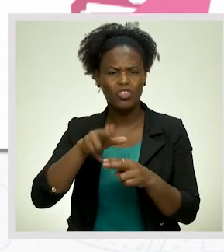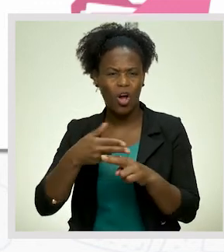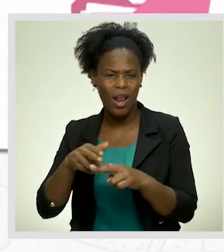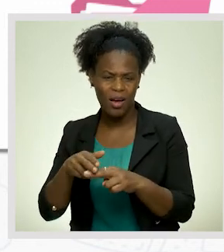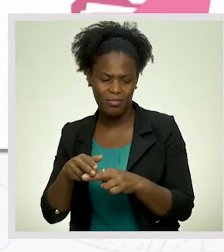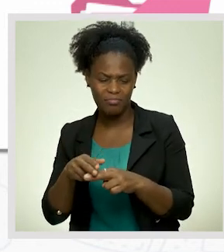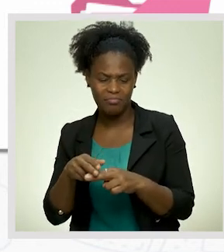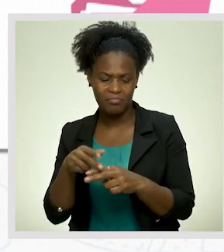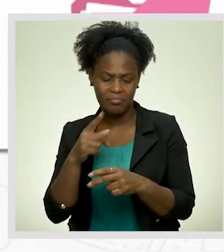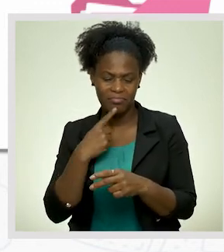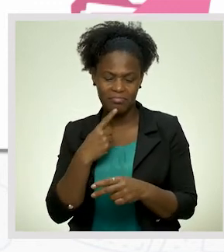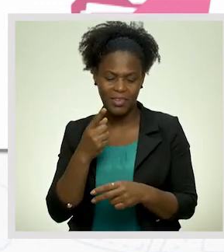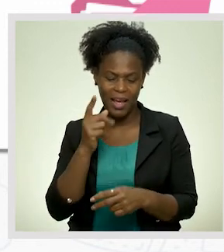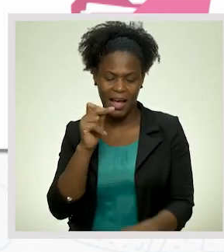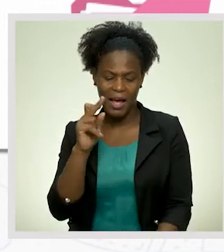Astérix et Obélix.